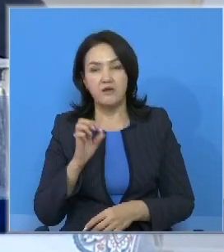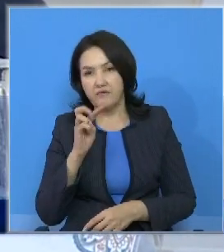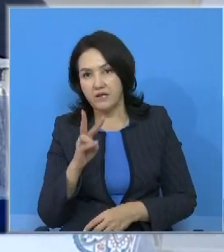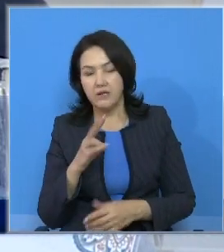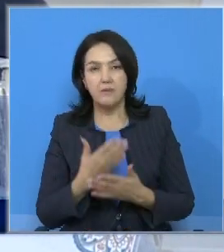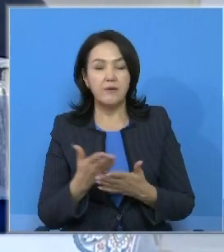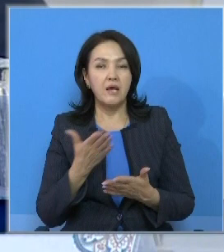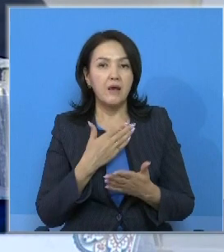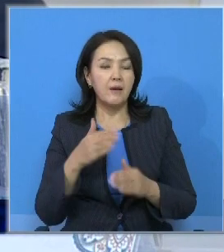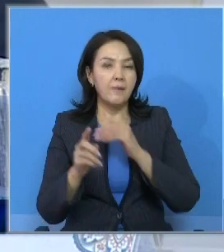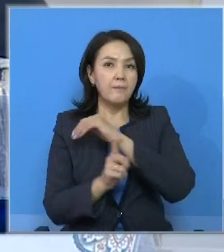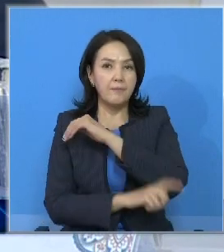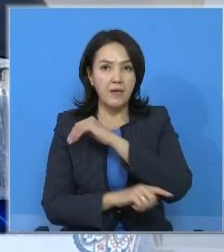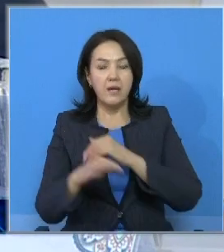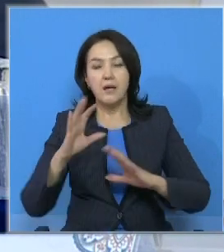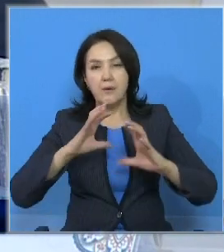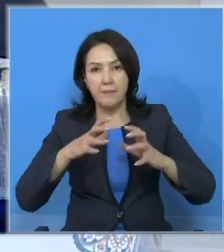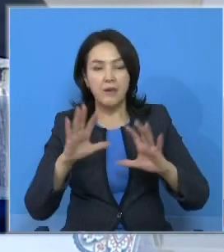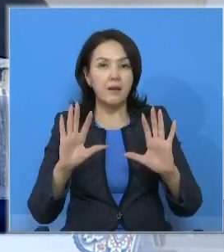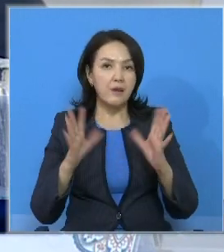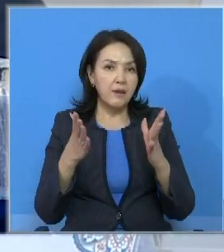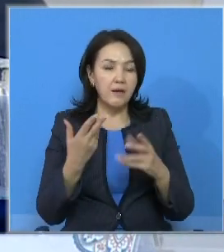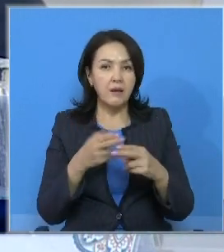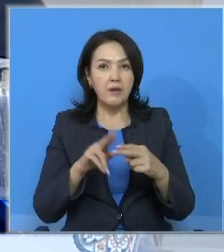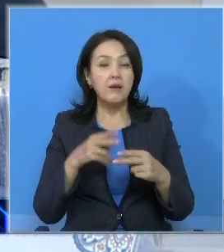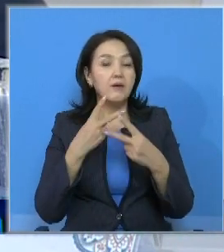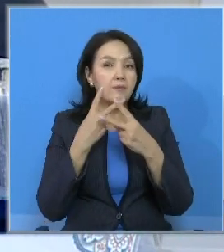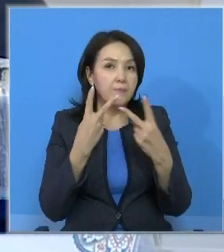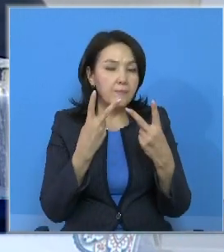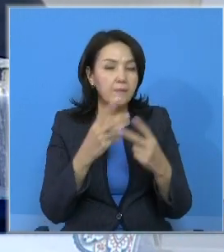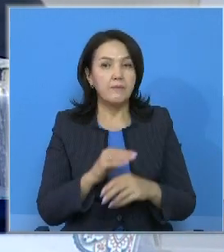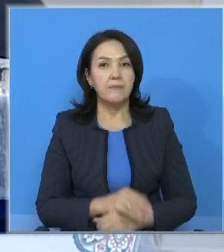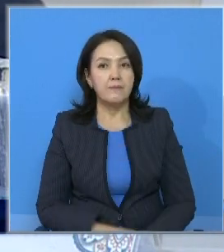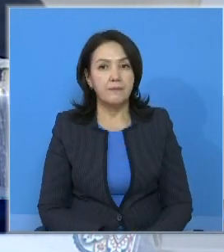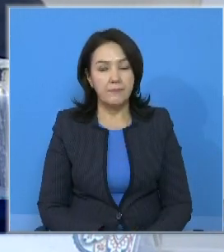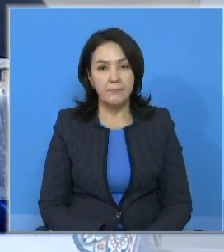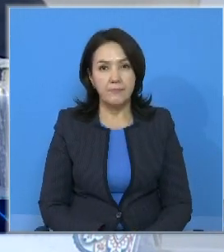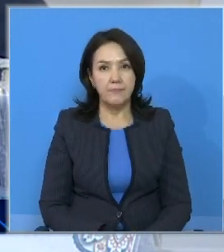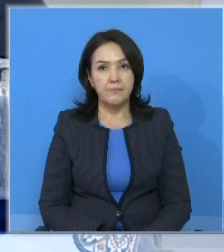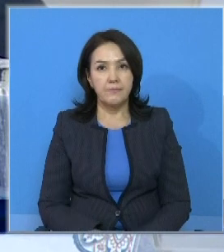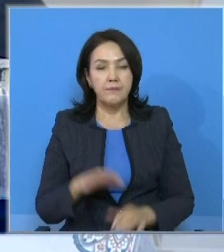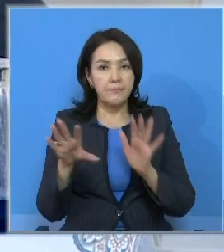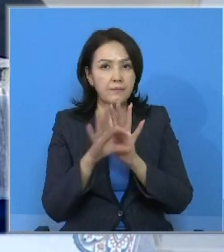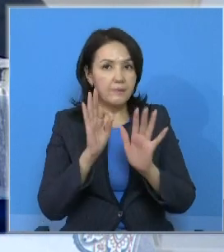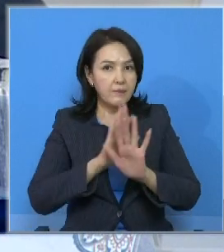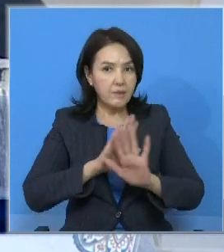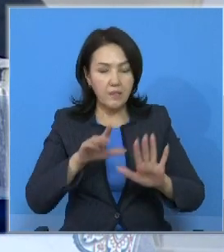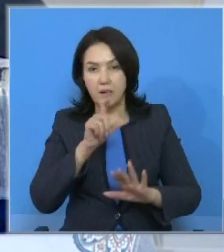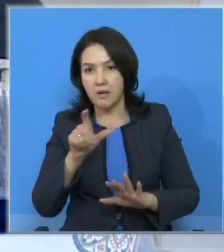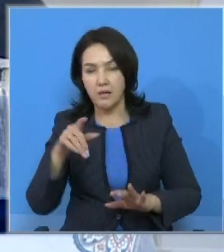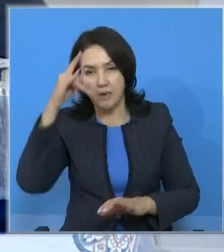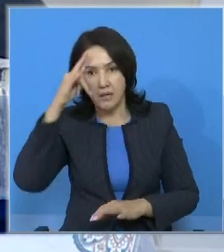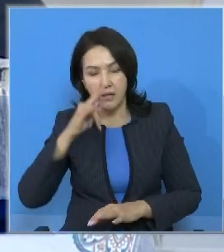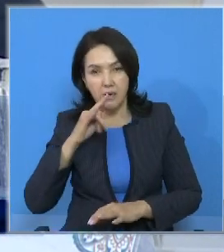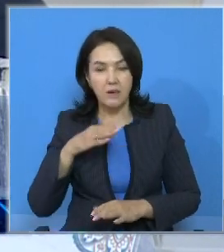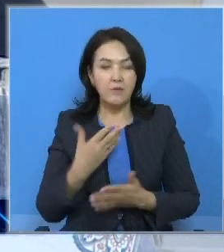конфессий, и последние мировые и региональные события это наглядно показали. Не выбирали бы люди